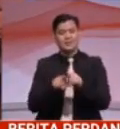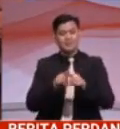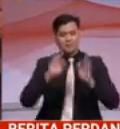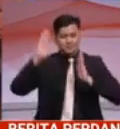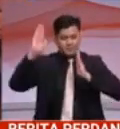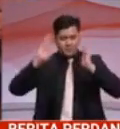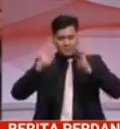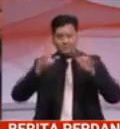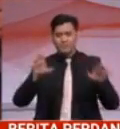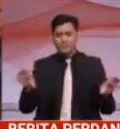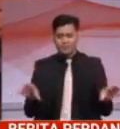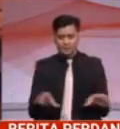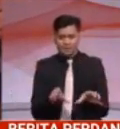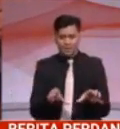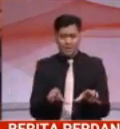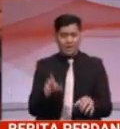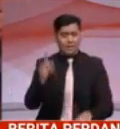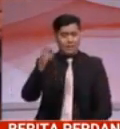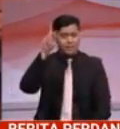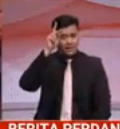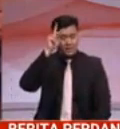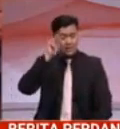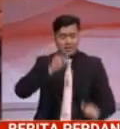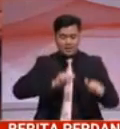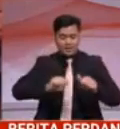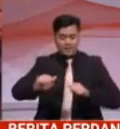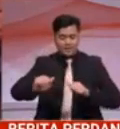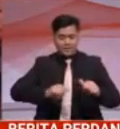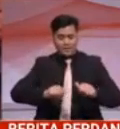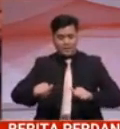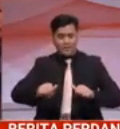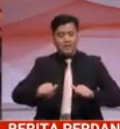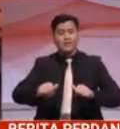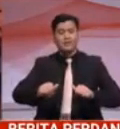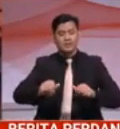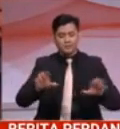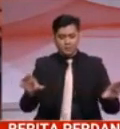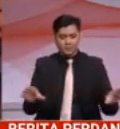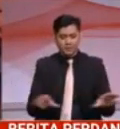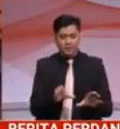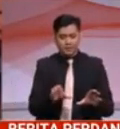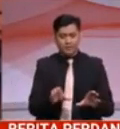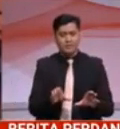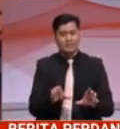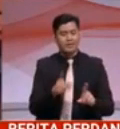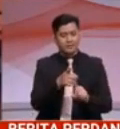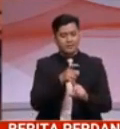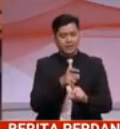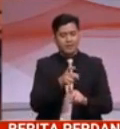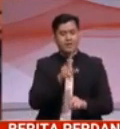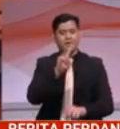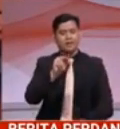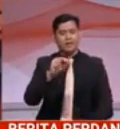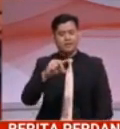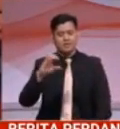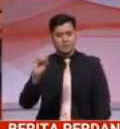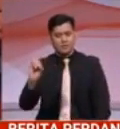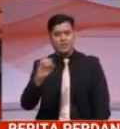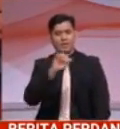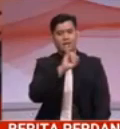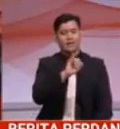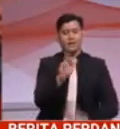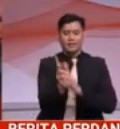aktiviti menderma barangan yang diperoleh percuma itu digerakkan sebuah pertubuhan bukan kerajaan NGO,